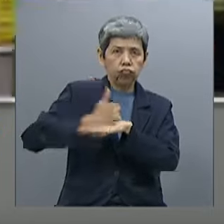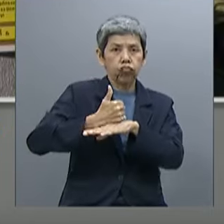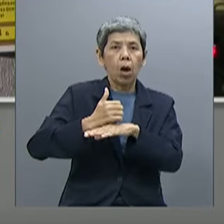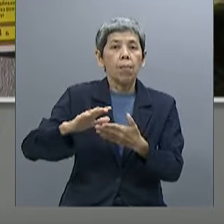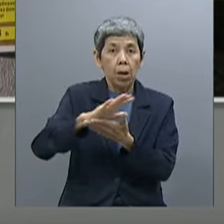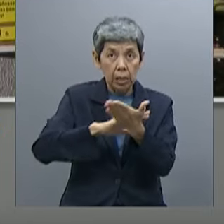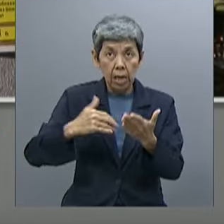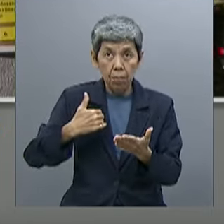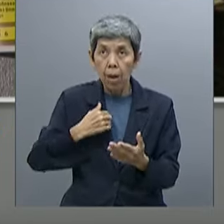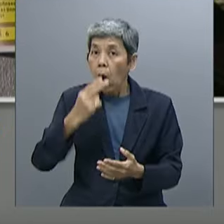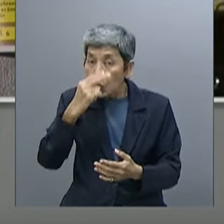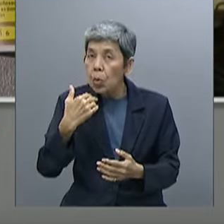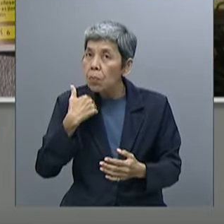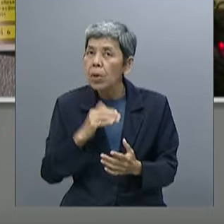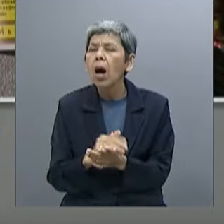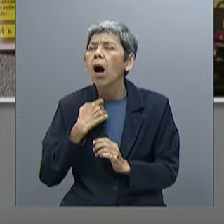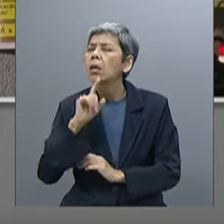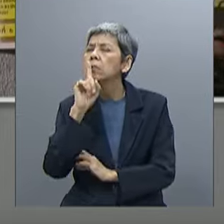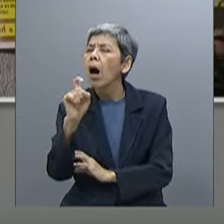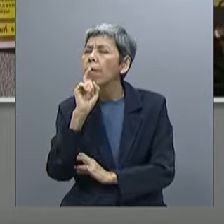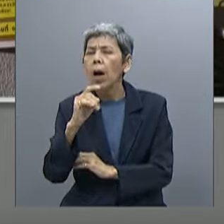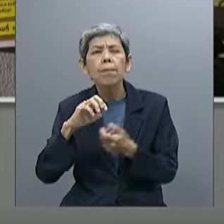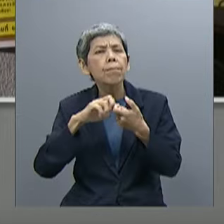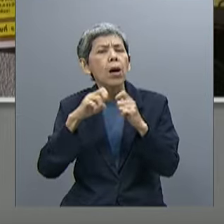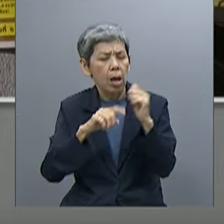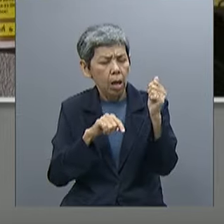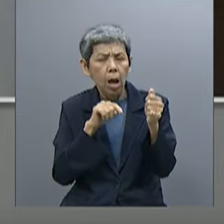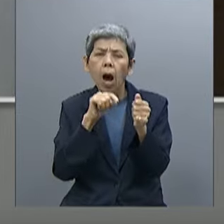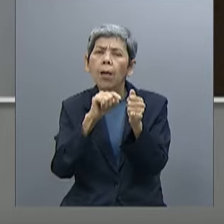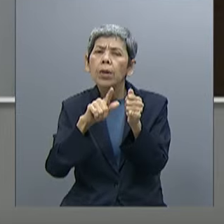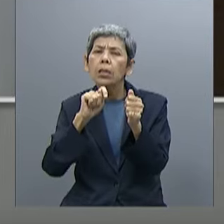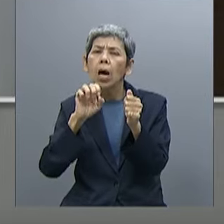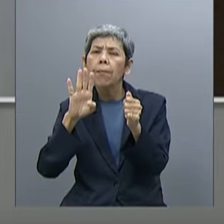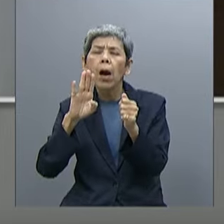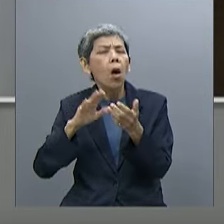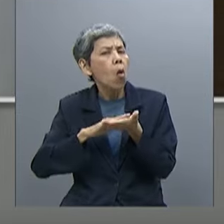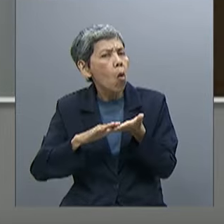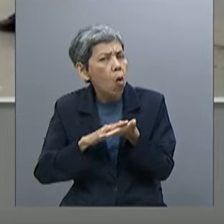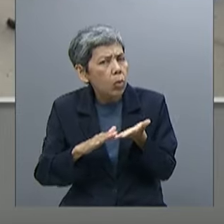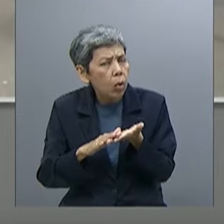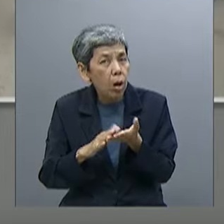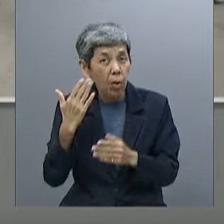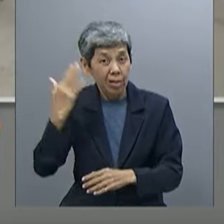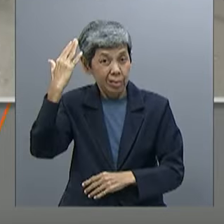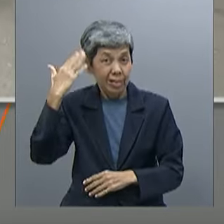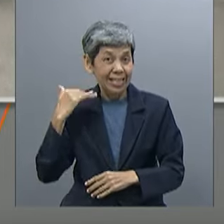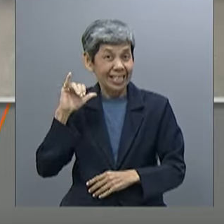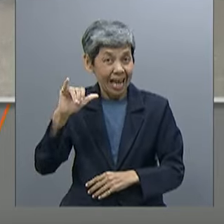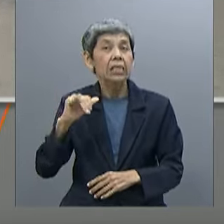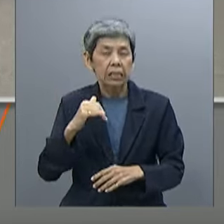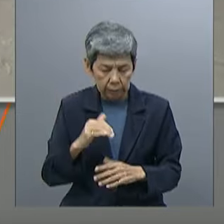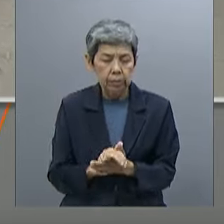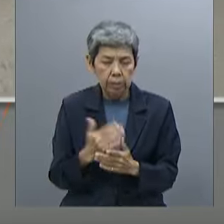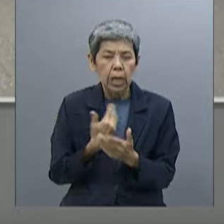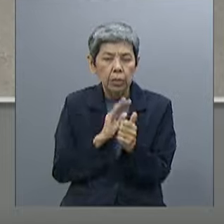ทศก็มักจะตามมาด้วยคำถามเรื่องตากใบและการตัดสินใจกล่าวขอโทษในยุคของคุณยิ่งลักษณ์ชินวัตรก็ทำให้เกิด